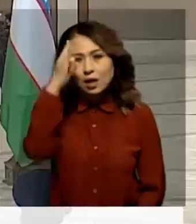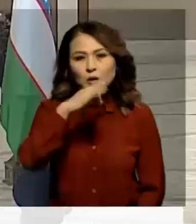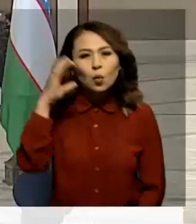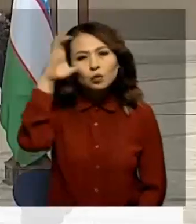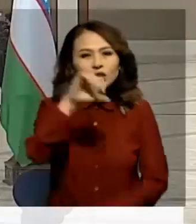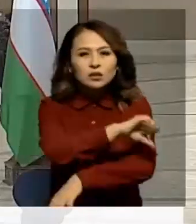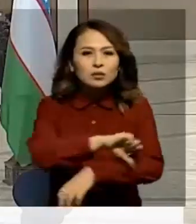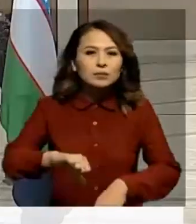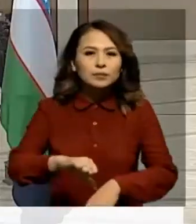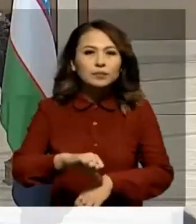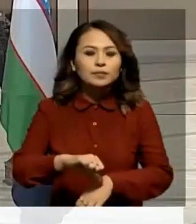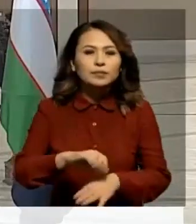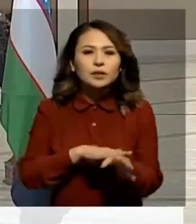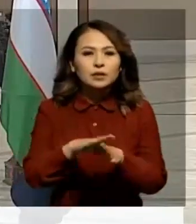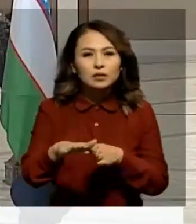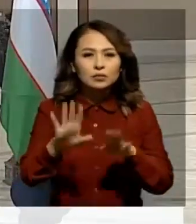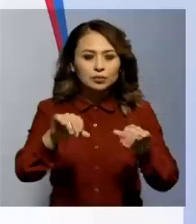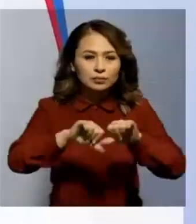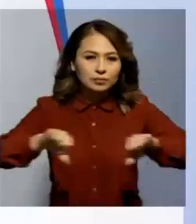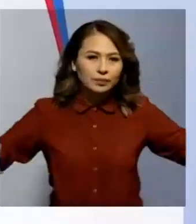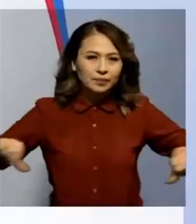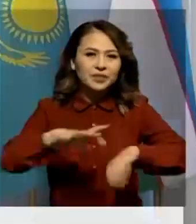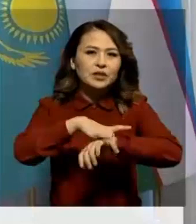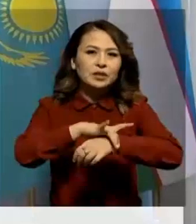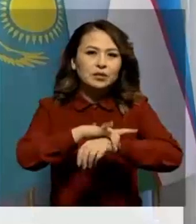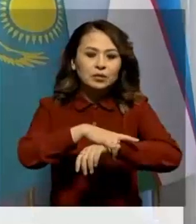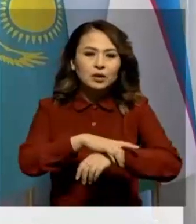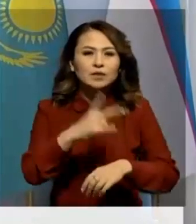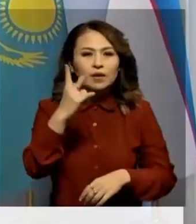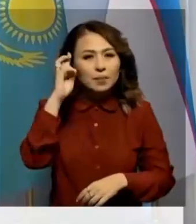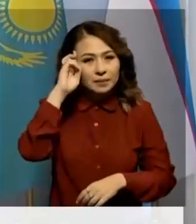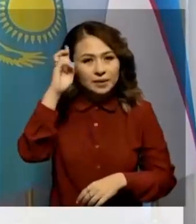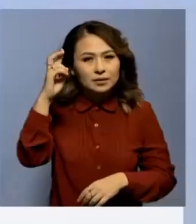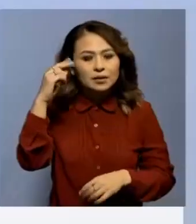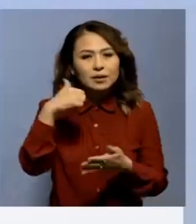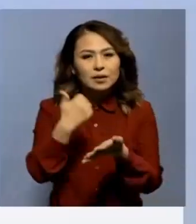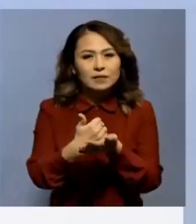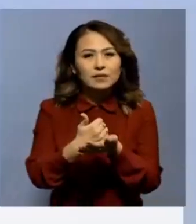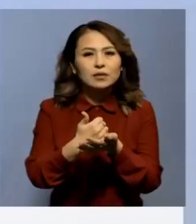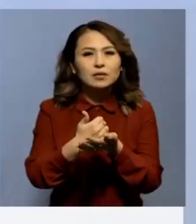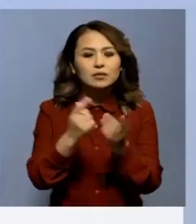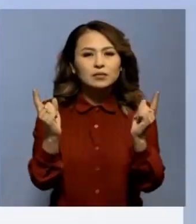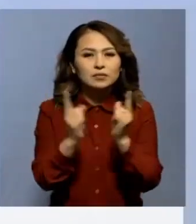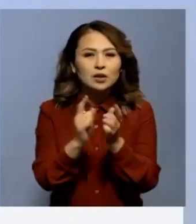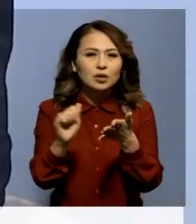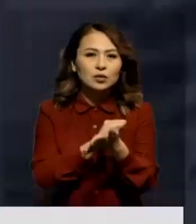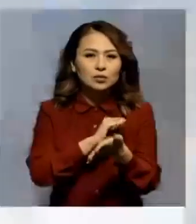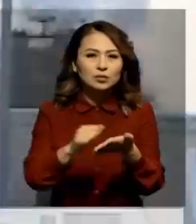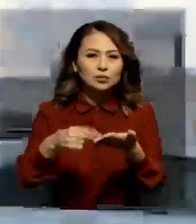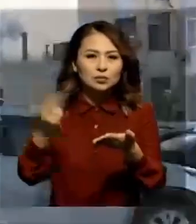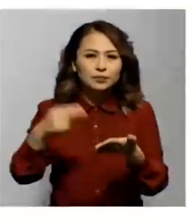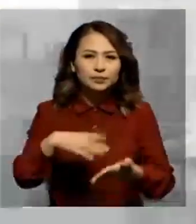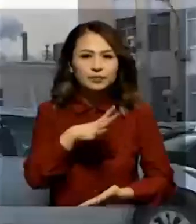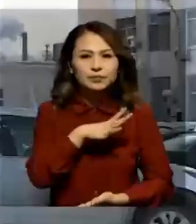Qazaq-Özbek şegarası toliq şegendeled. Taşkentte qos eldin prezidenttere maŋızdı quşatqa qol